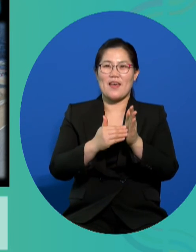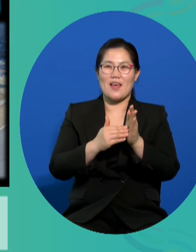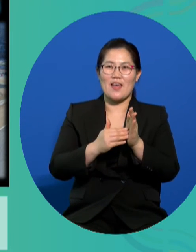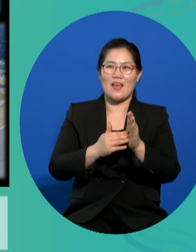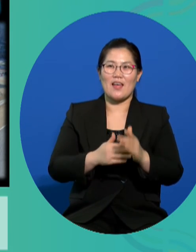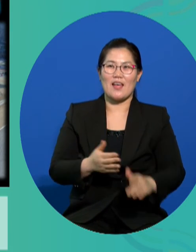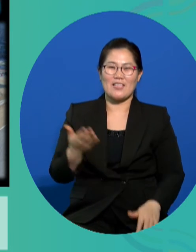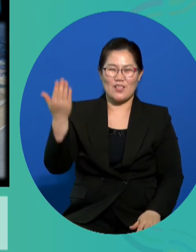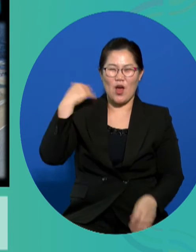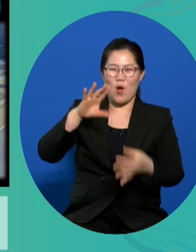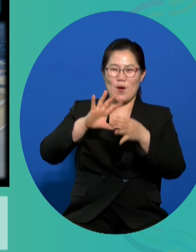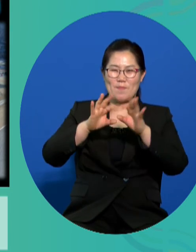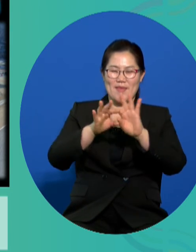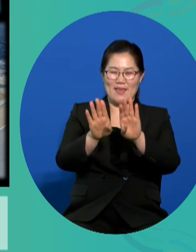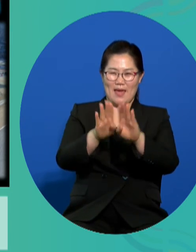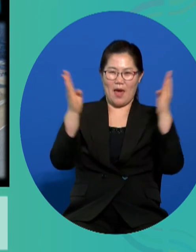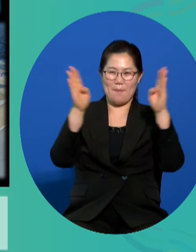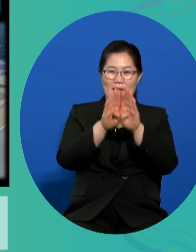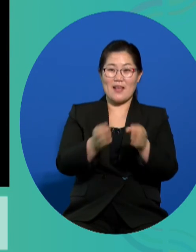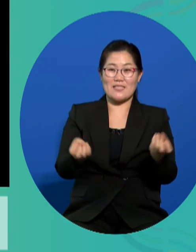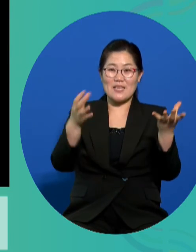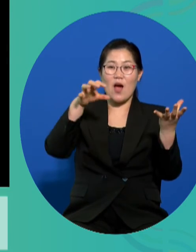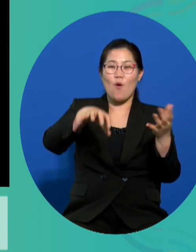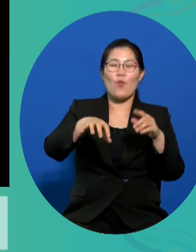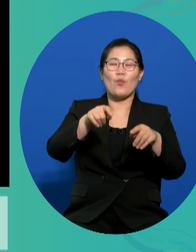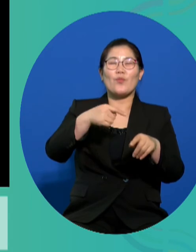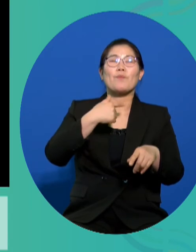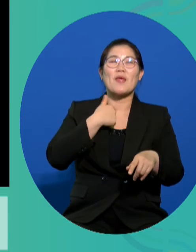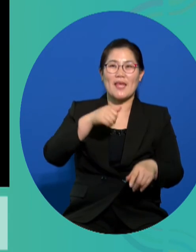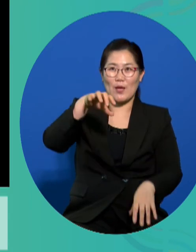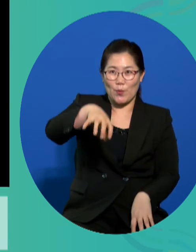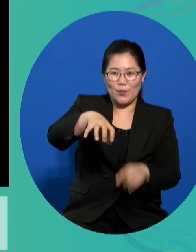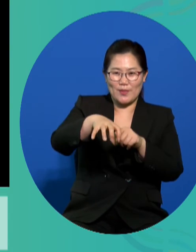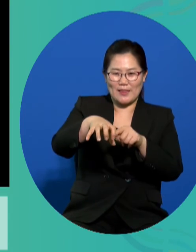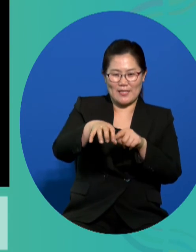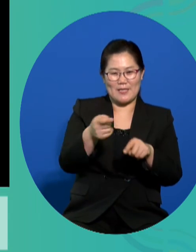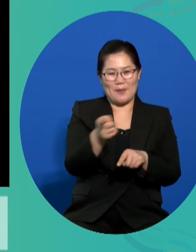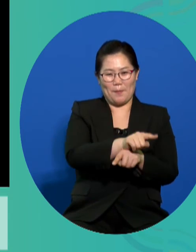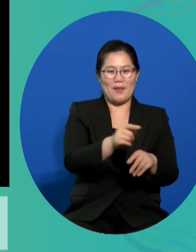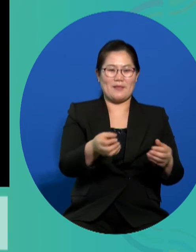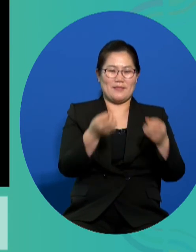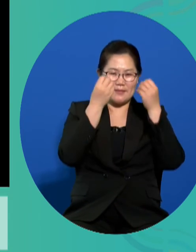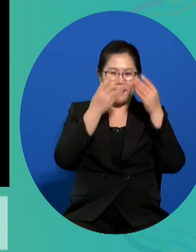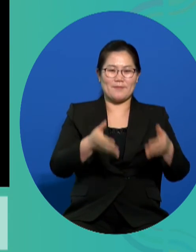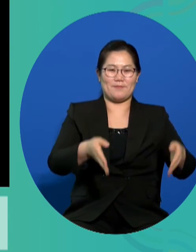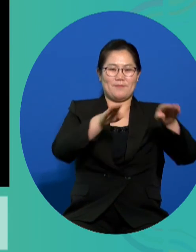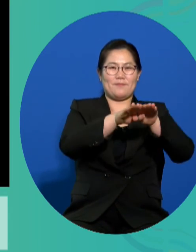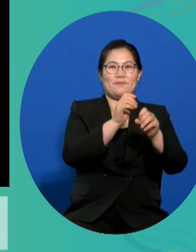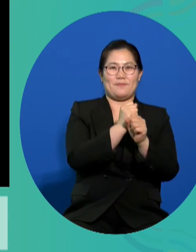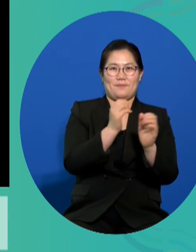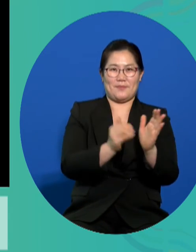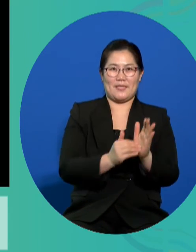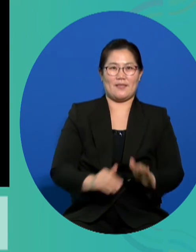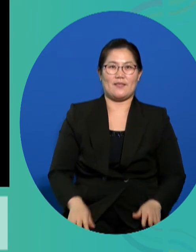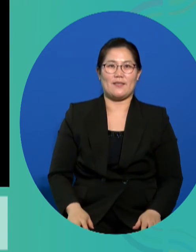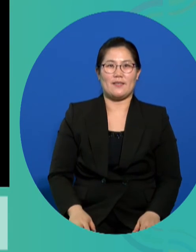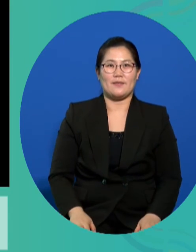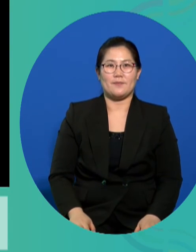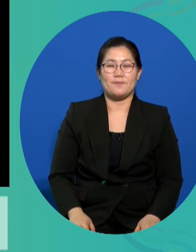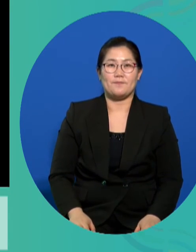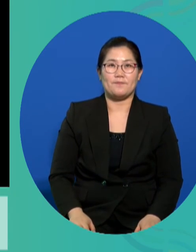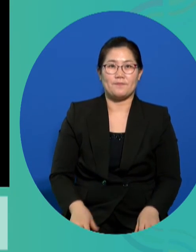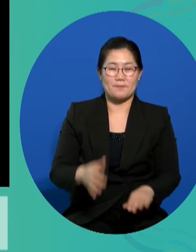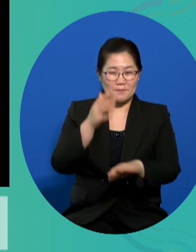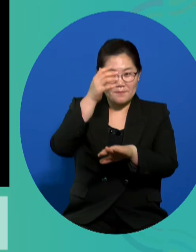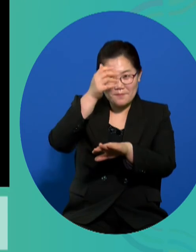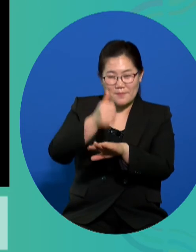있습니다. 그 자리에 있고요. 한번 기회 되시면 보시는 것도 좋지 않을까 생각을 하고요. 마지막으로 이제 한